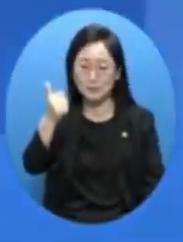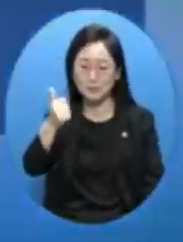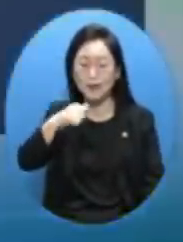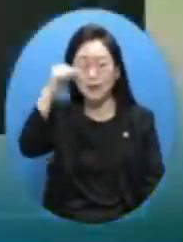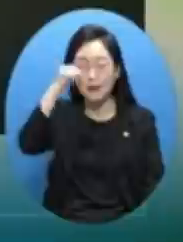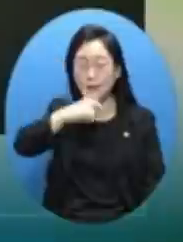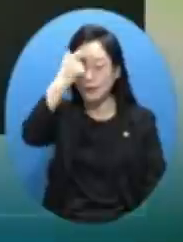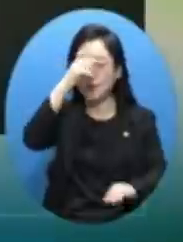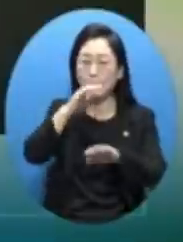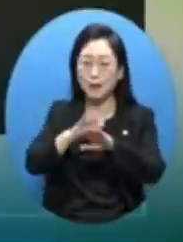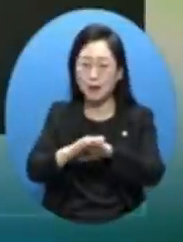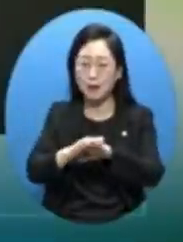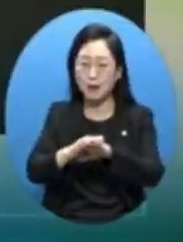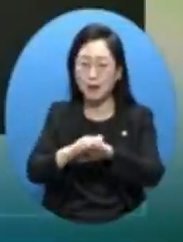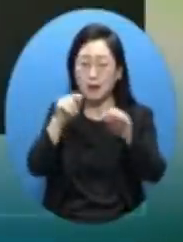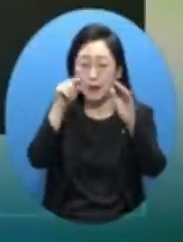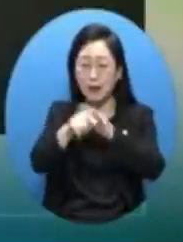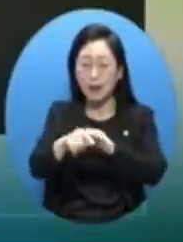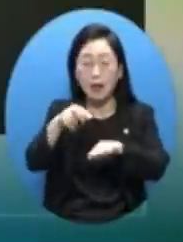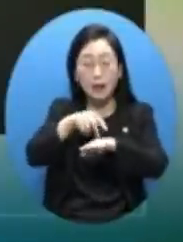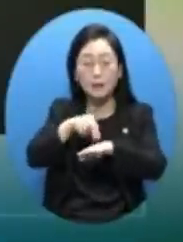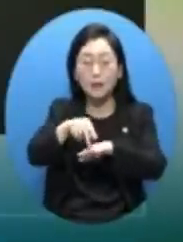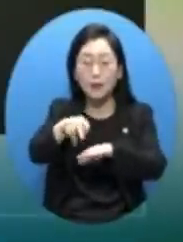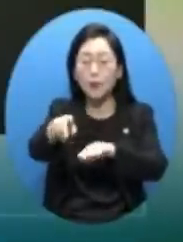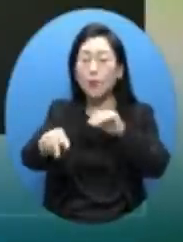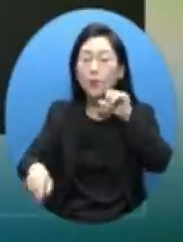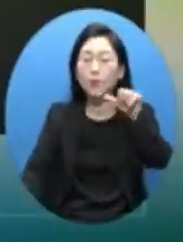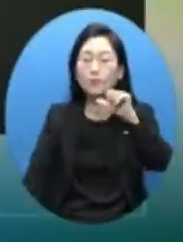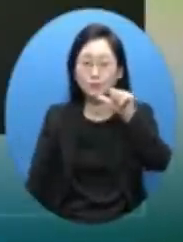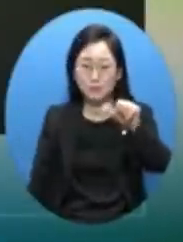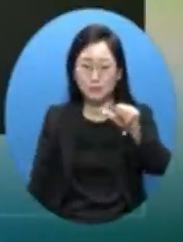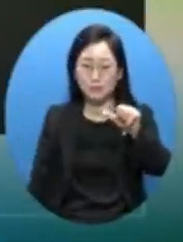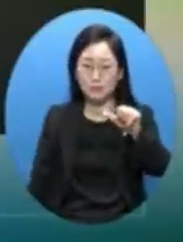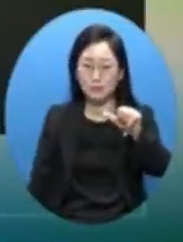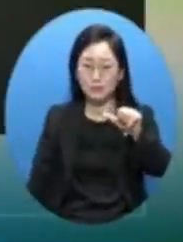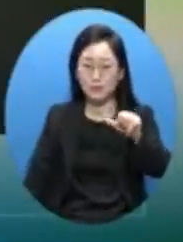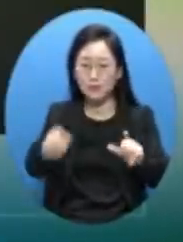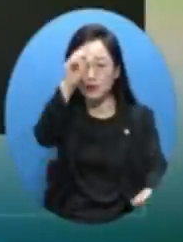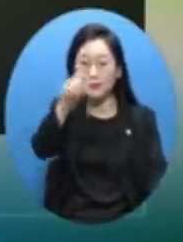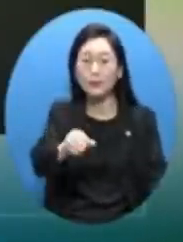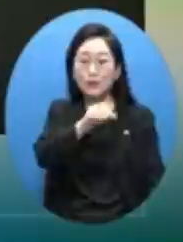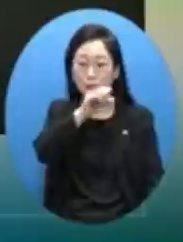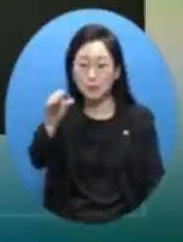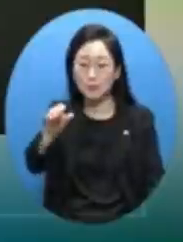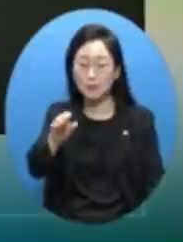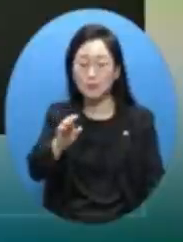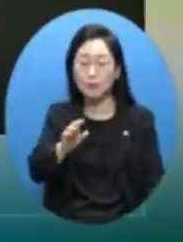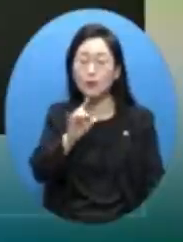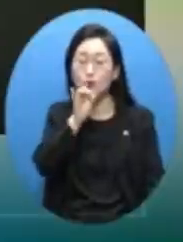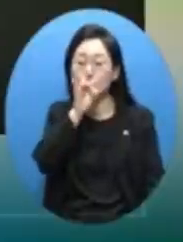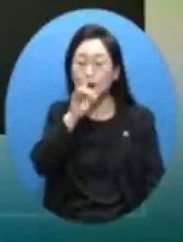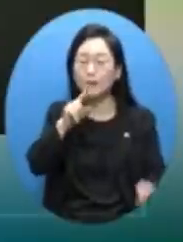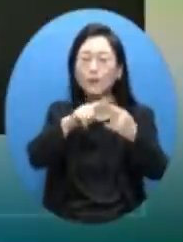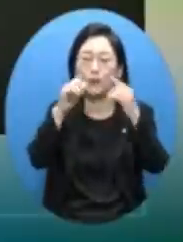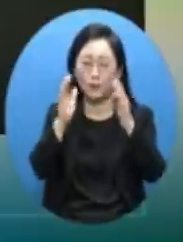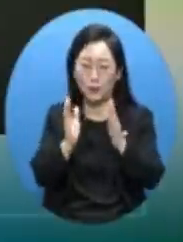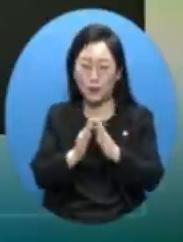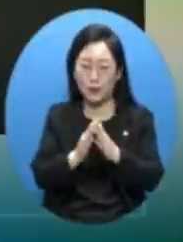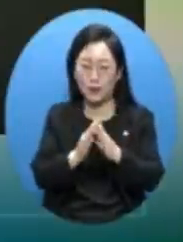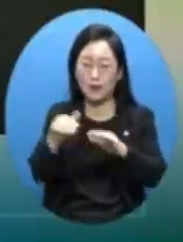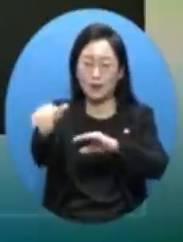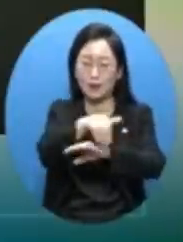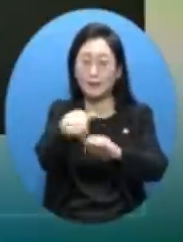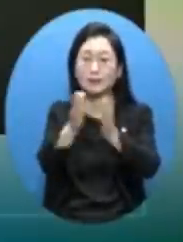새벽 예배를 나가기 위해서 바로 걸어서 5분 거리에 있는 서대문 당시 순복음중앙교회로 나가기